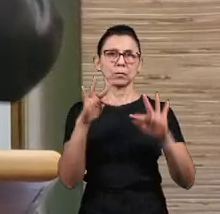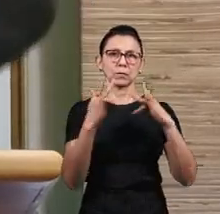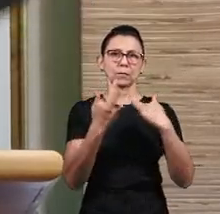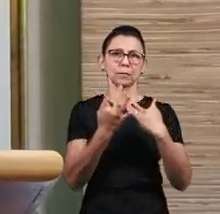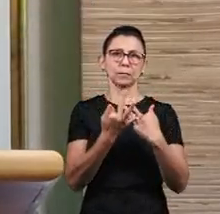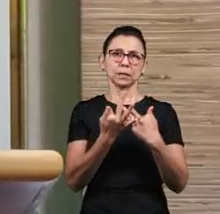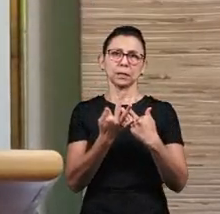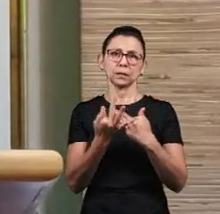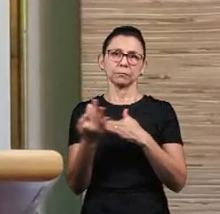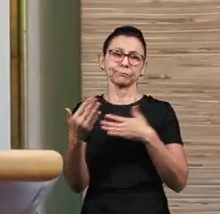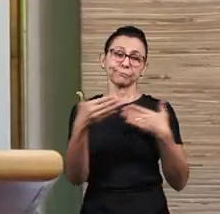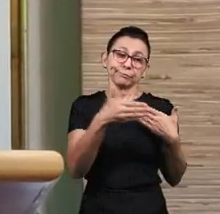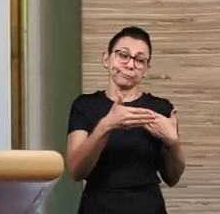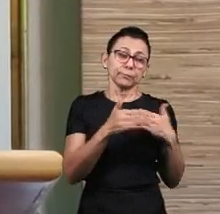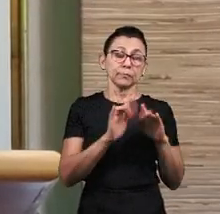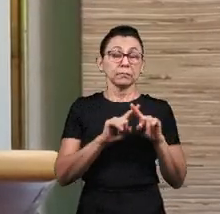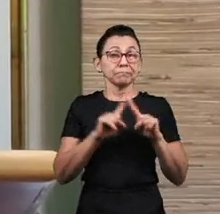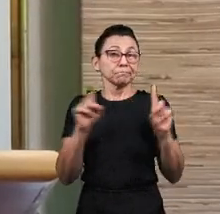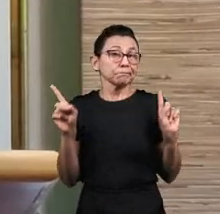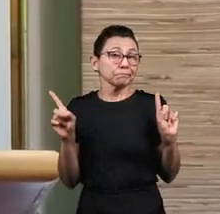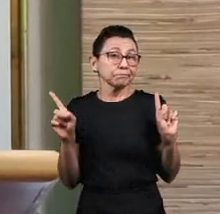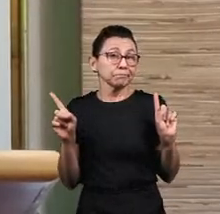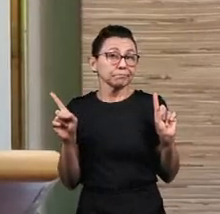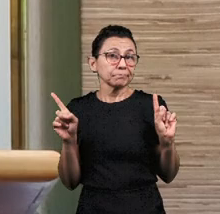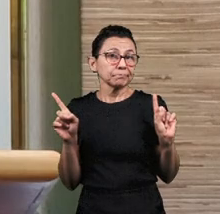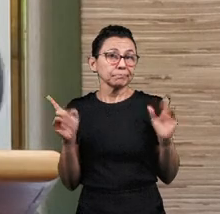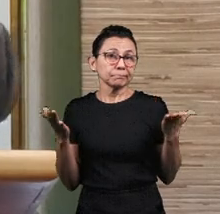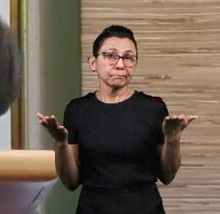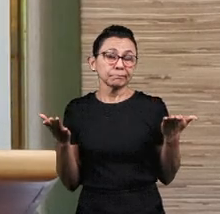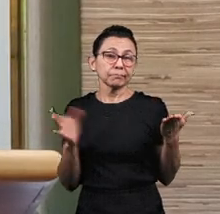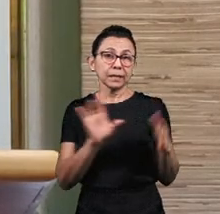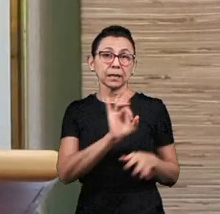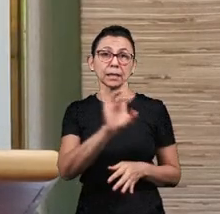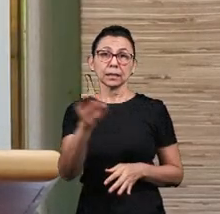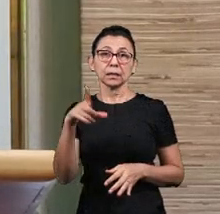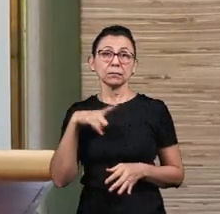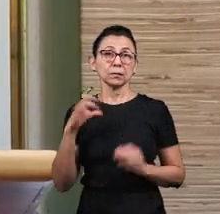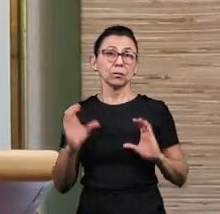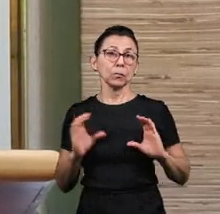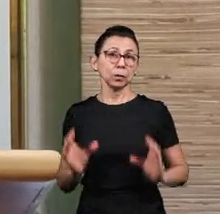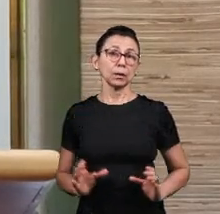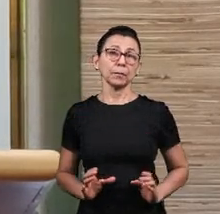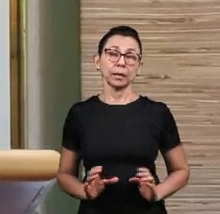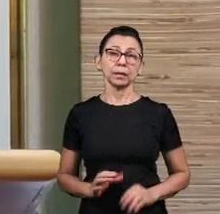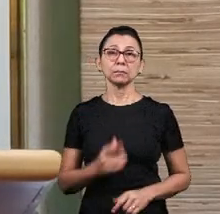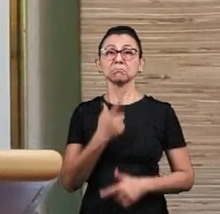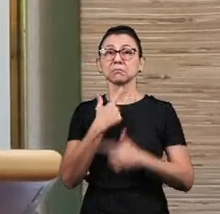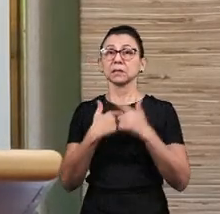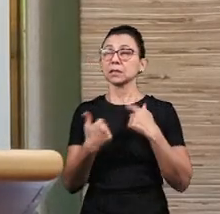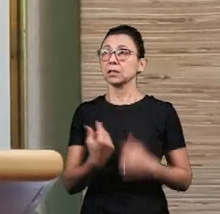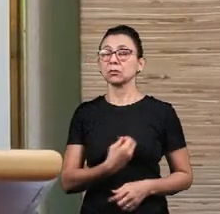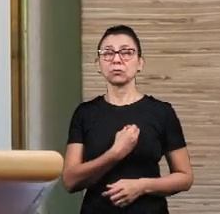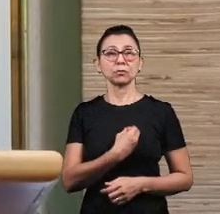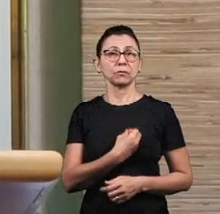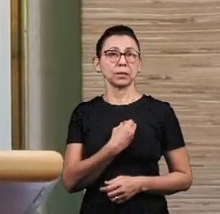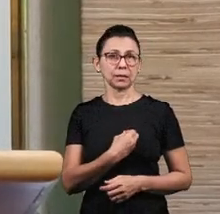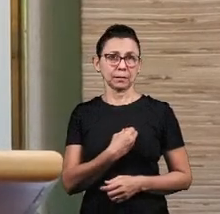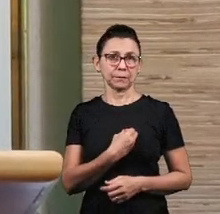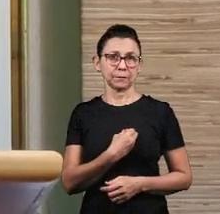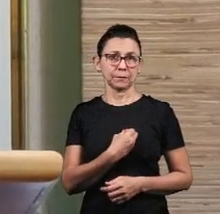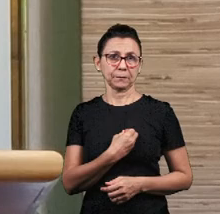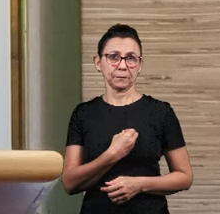qu'il suit son chemin. Chacun a sa manière de vivre et ses adaptations. L'œuvre, elle n'a pas